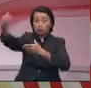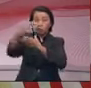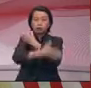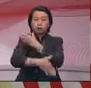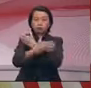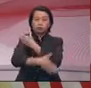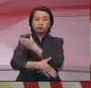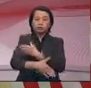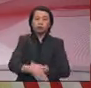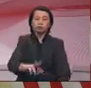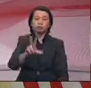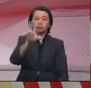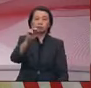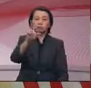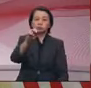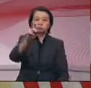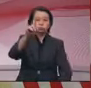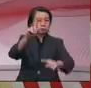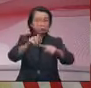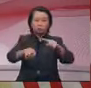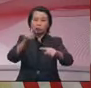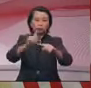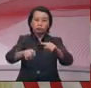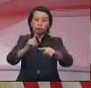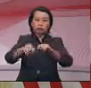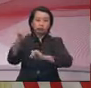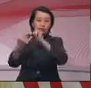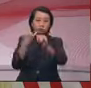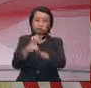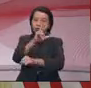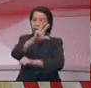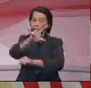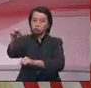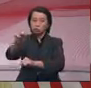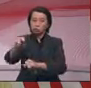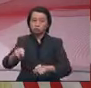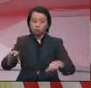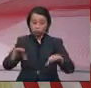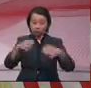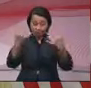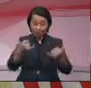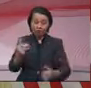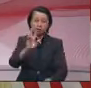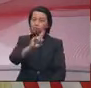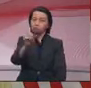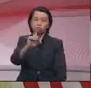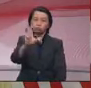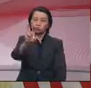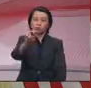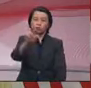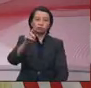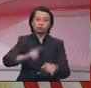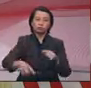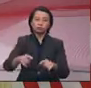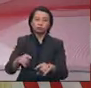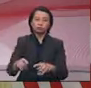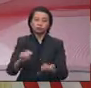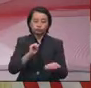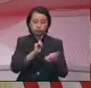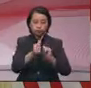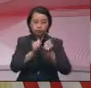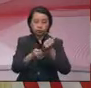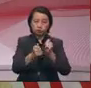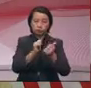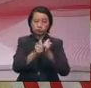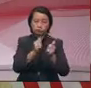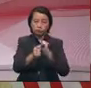negara adalah tidak dibenarkan sama sekali buat masa ini. Jadi dari segi acara sukan ini, saya